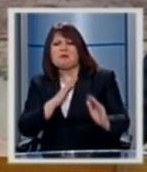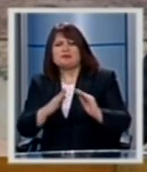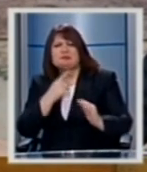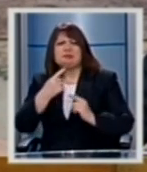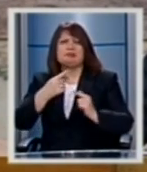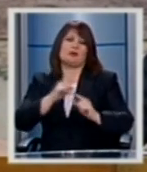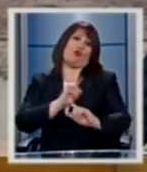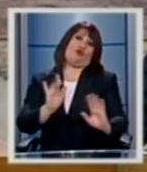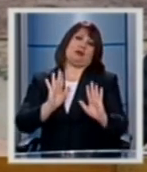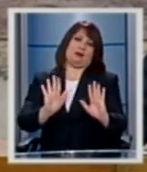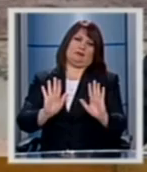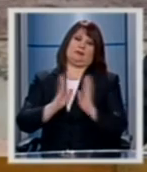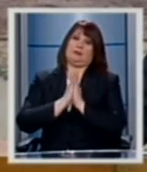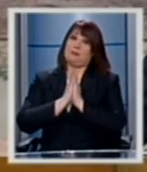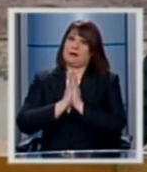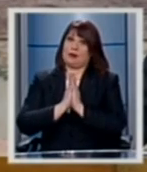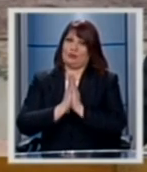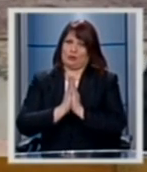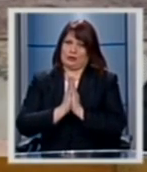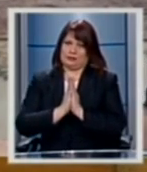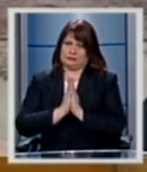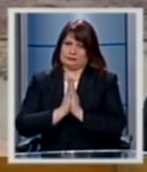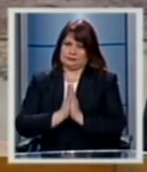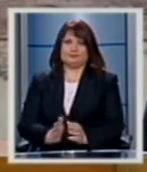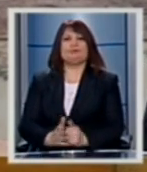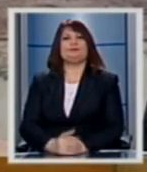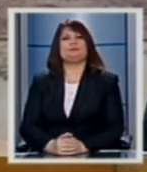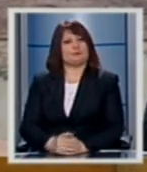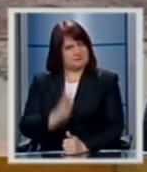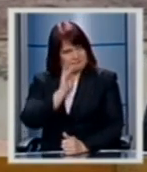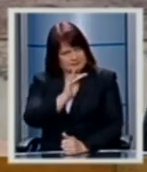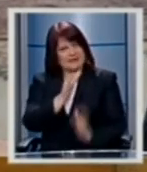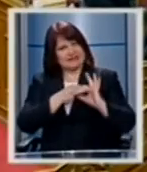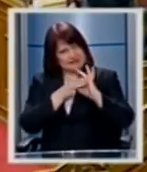πολύ. Κυρία Γιαλακά, παρακαλώ. Αγαπητοί συνάδελφοι,